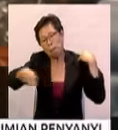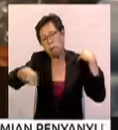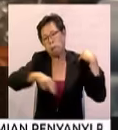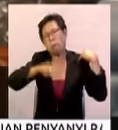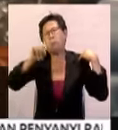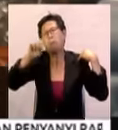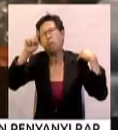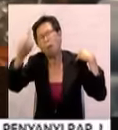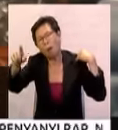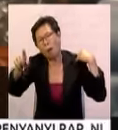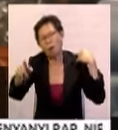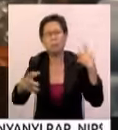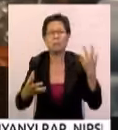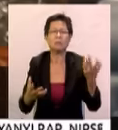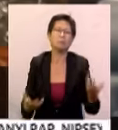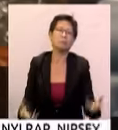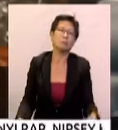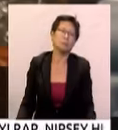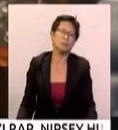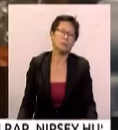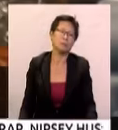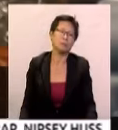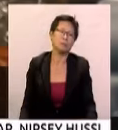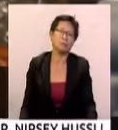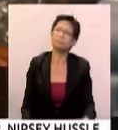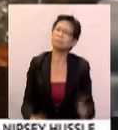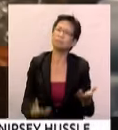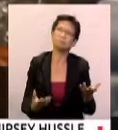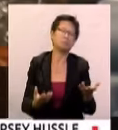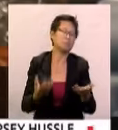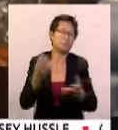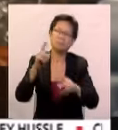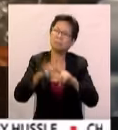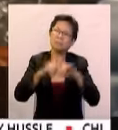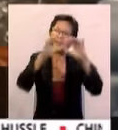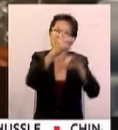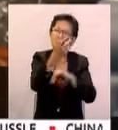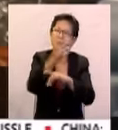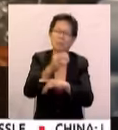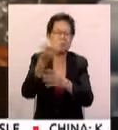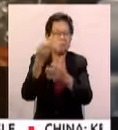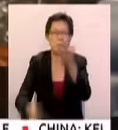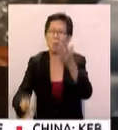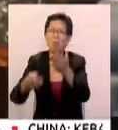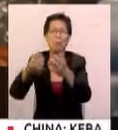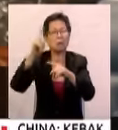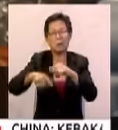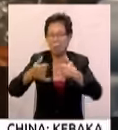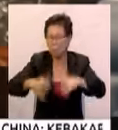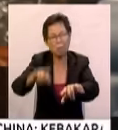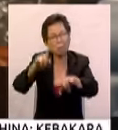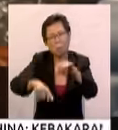tinggi. Dan kesannya adalah model itu tidak sustainable dan itu mengakibatkan kerugian.